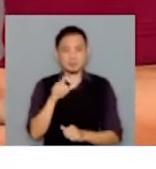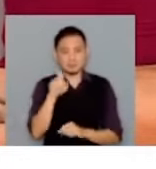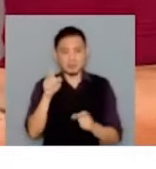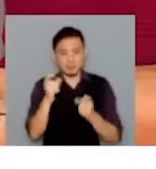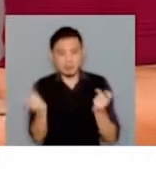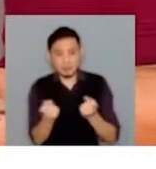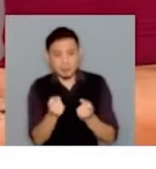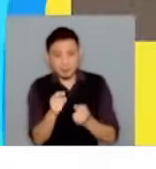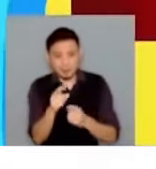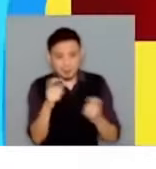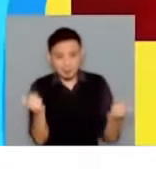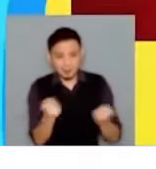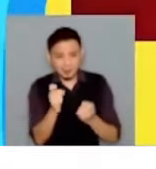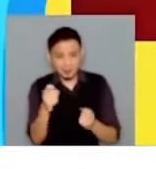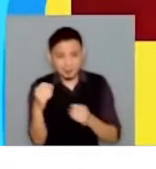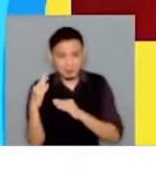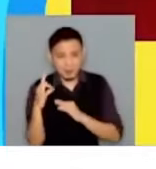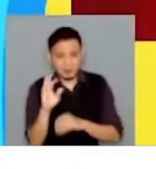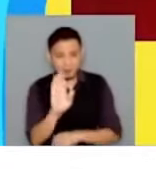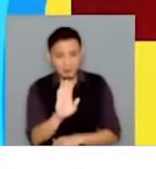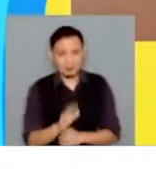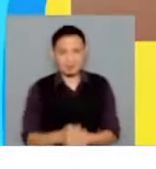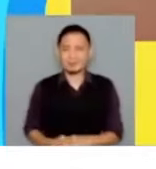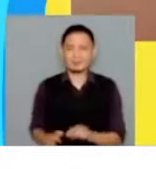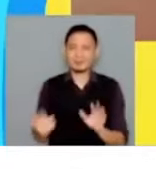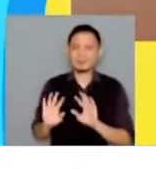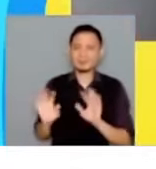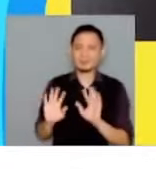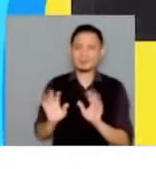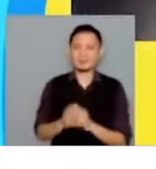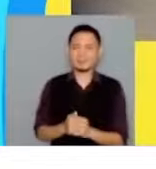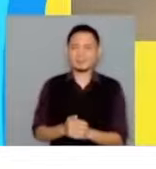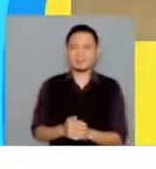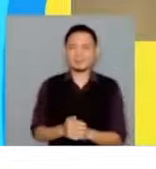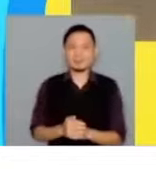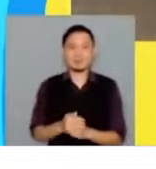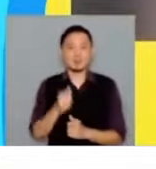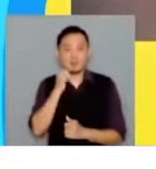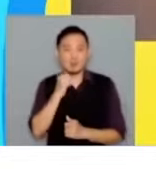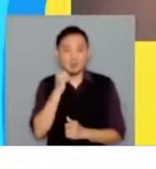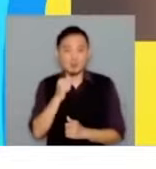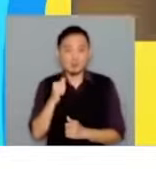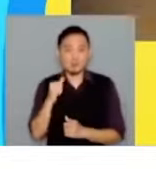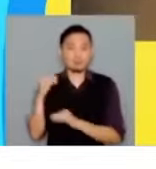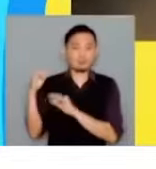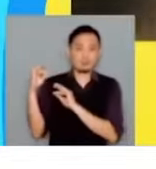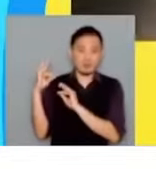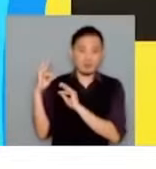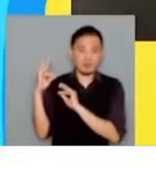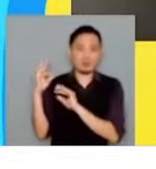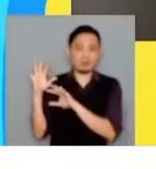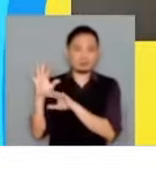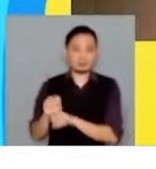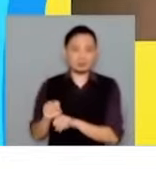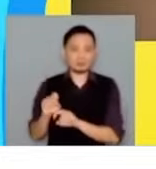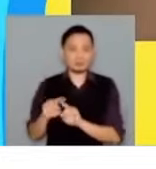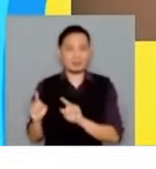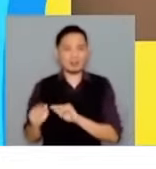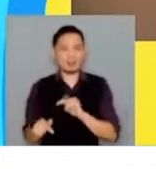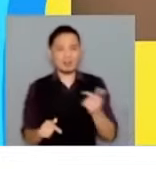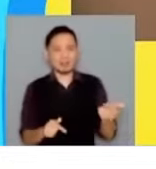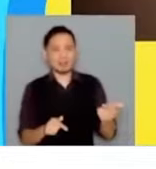di ba po, pag babae may kasalanan, wala, lalaki siya pa rin. Ako na lang din po. Hindi ka makatiis din.